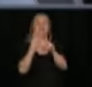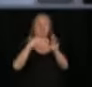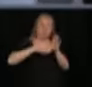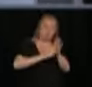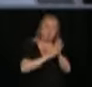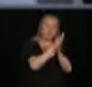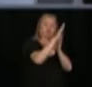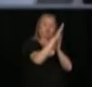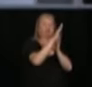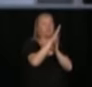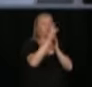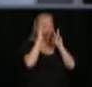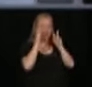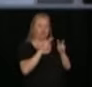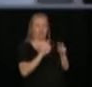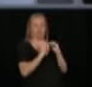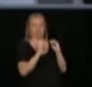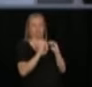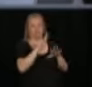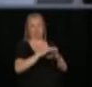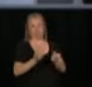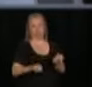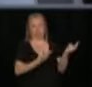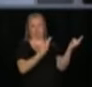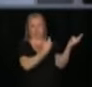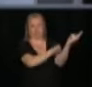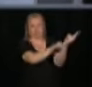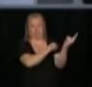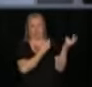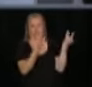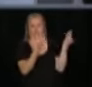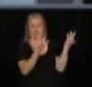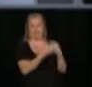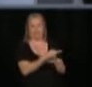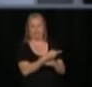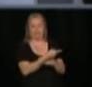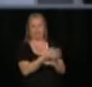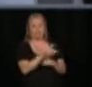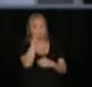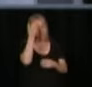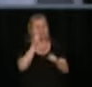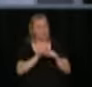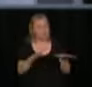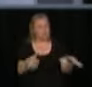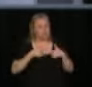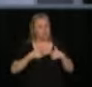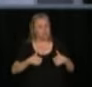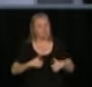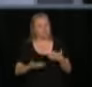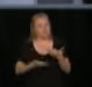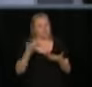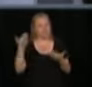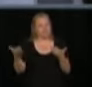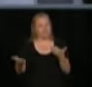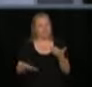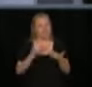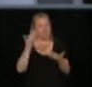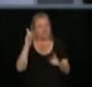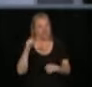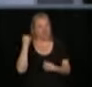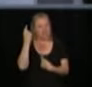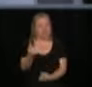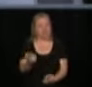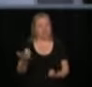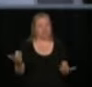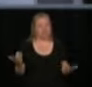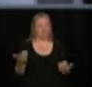a quand même un réseau de la santé qui a été fragilisé, notamment par rapport au fait que plusieurs personnes sont absentes du milieu de